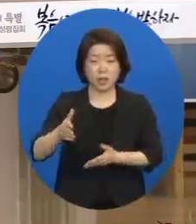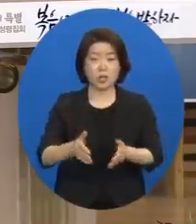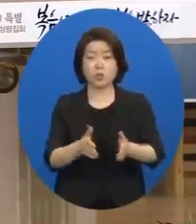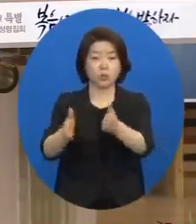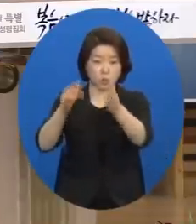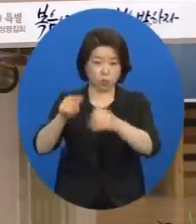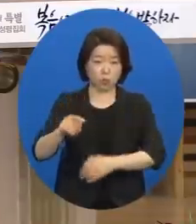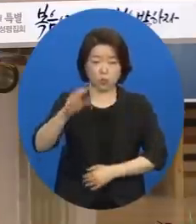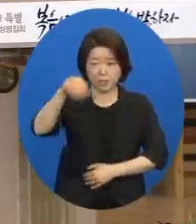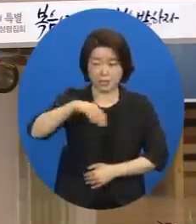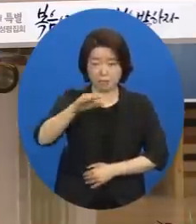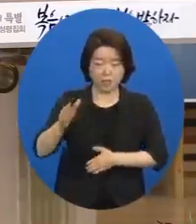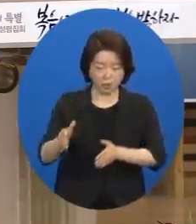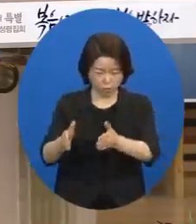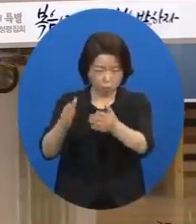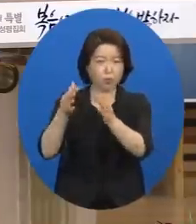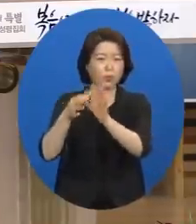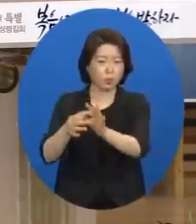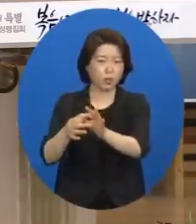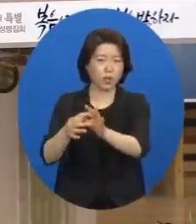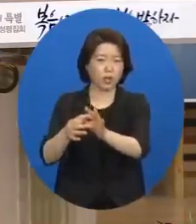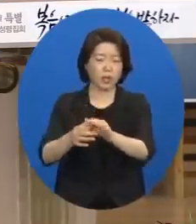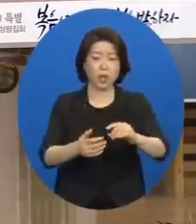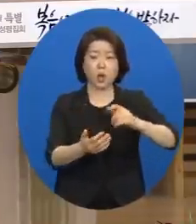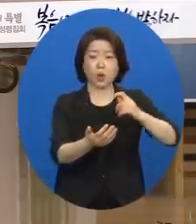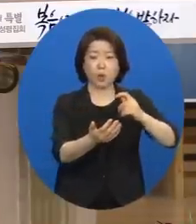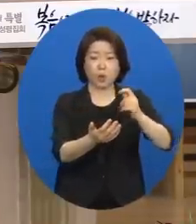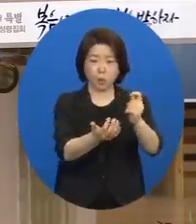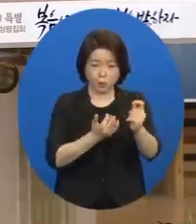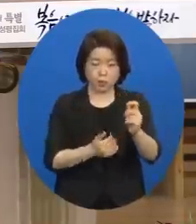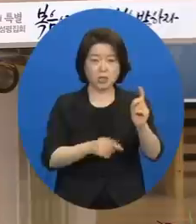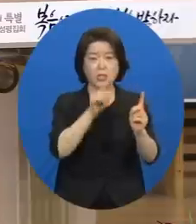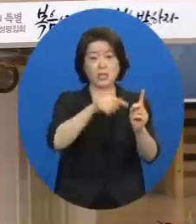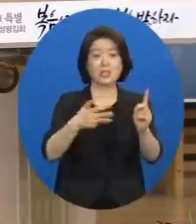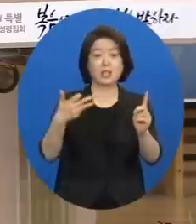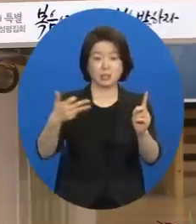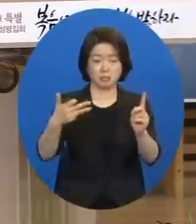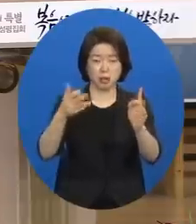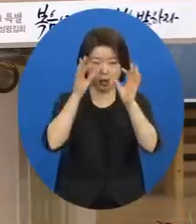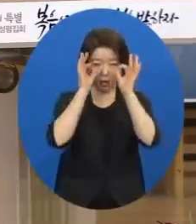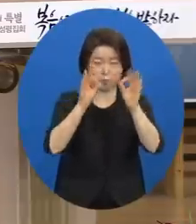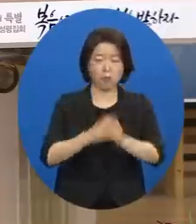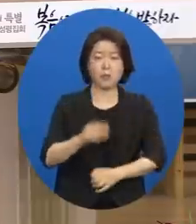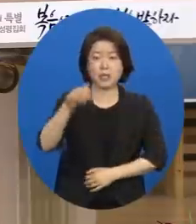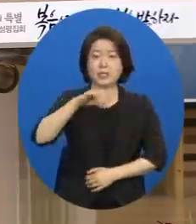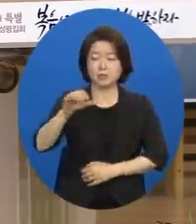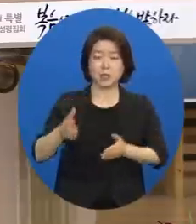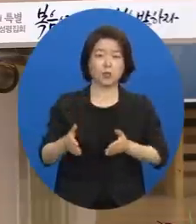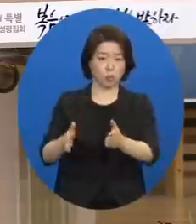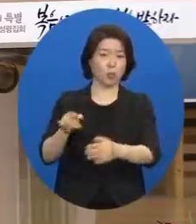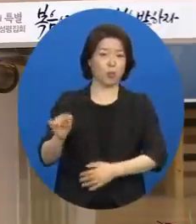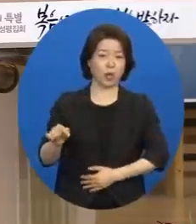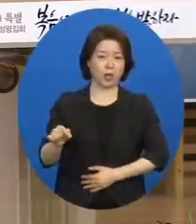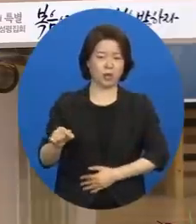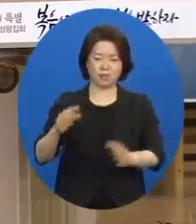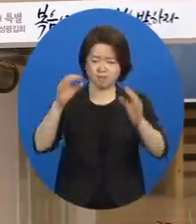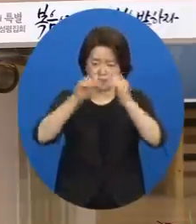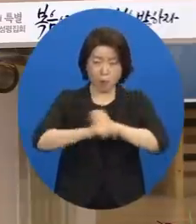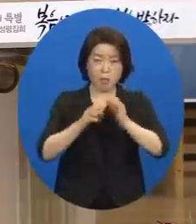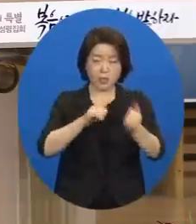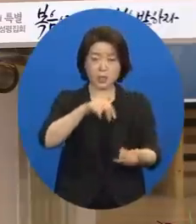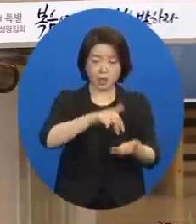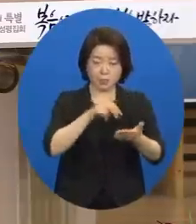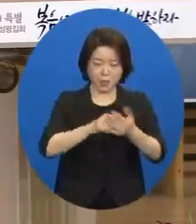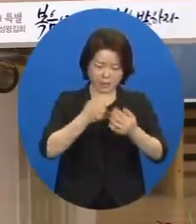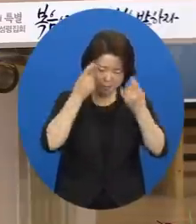주님의 십자가의 도를 통해서 고린도전서 1장 18절에 십자가의 도가 멸망하는 자들에게는